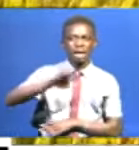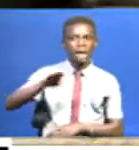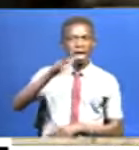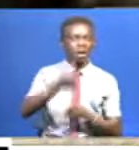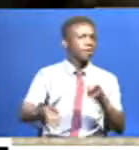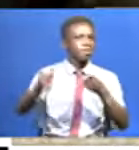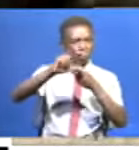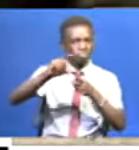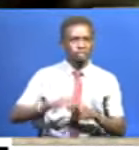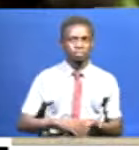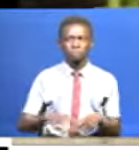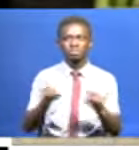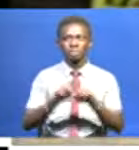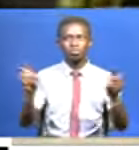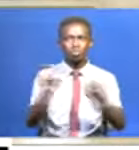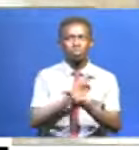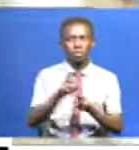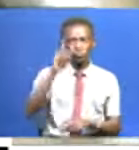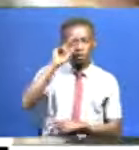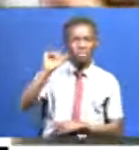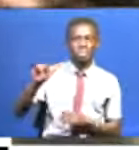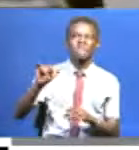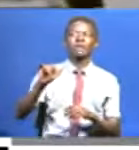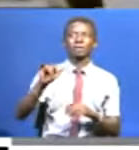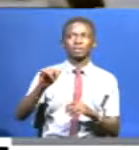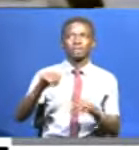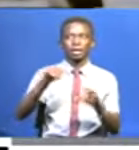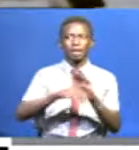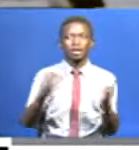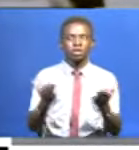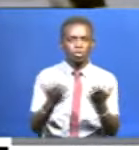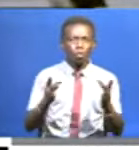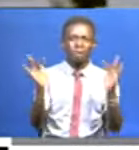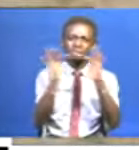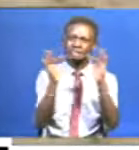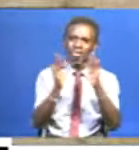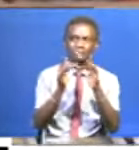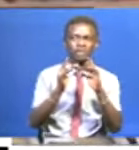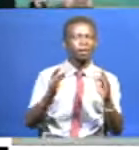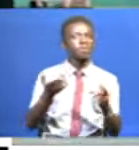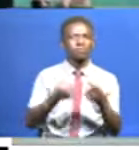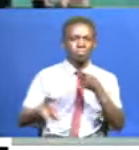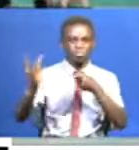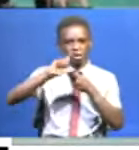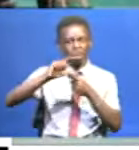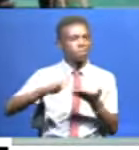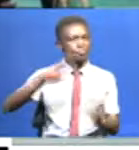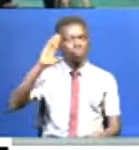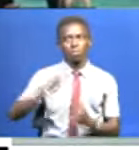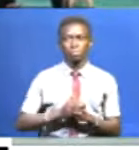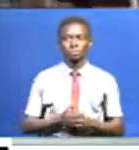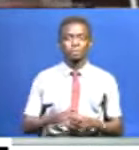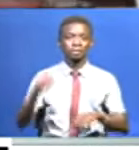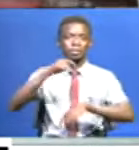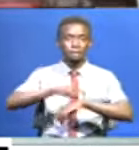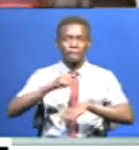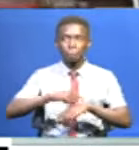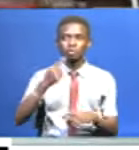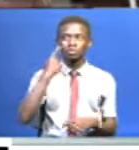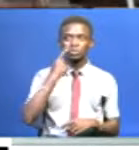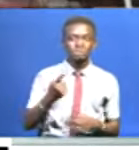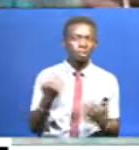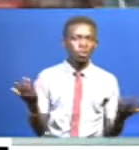utafutaji kuhusu tukio hilo katika mitandao uliongezeka maradufu. Wakati shauku na